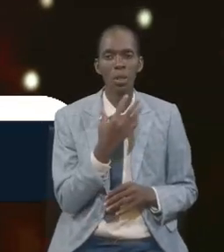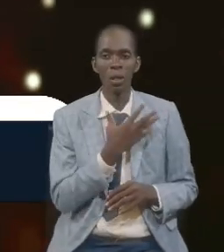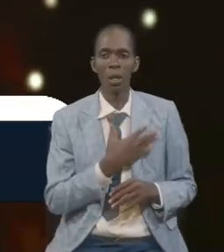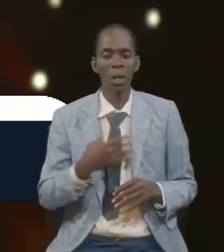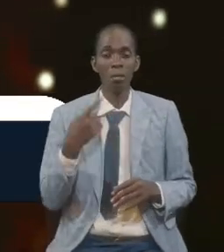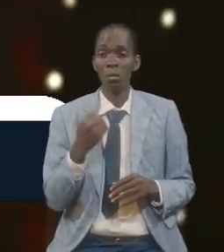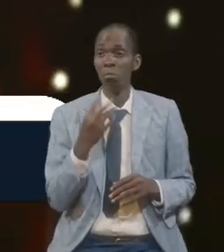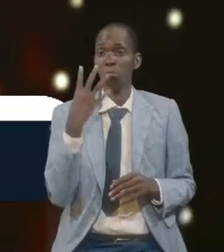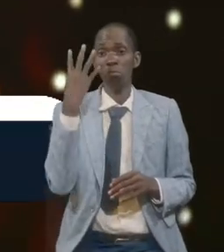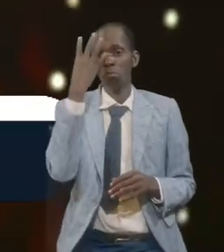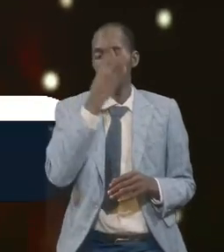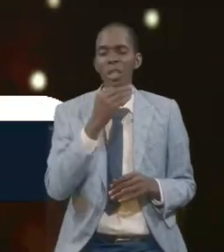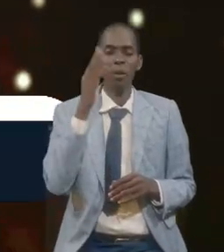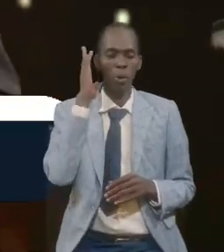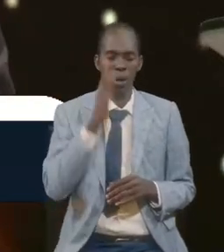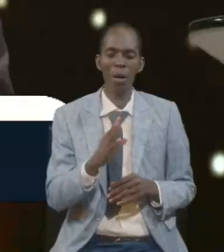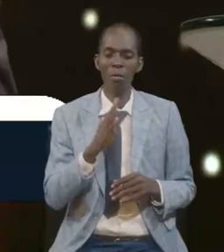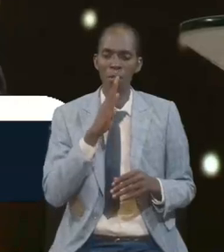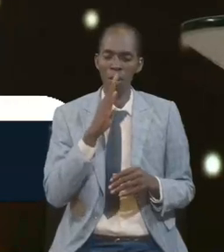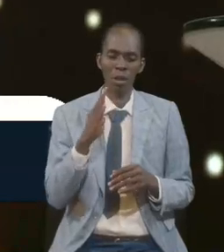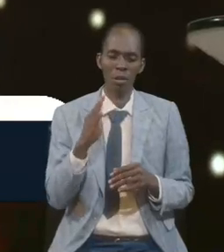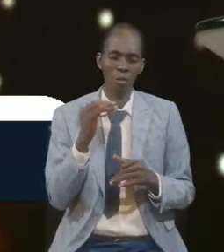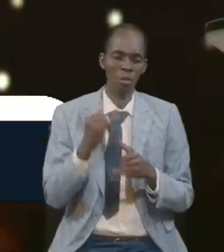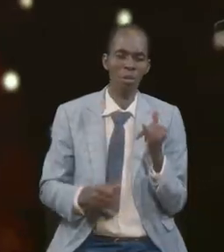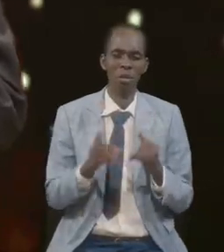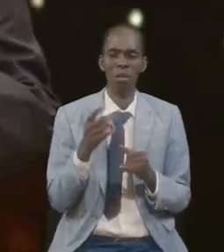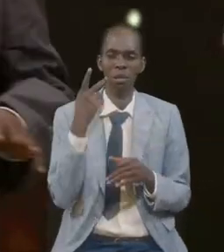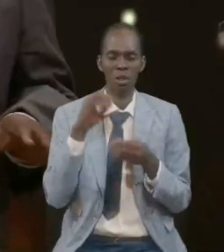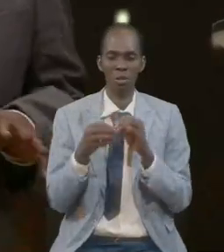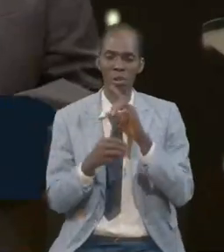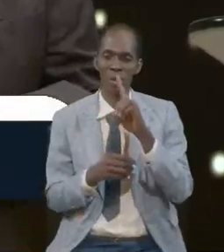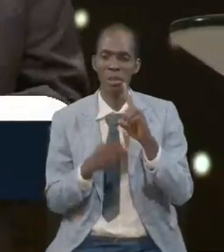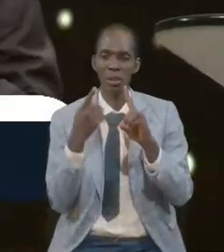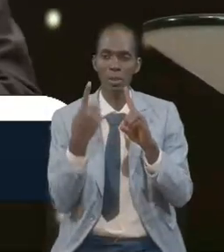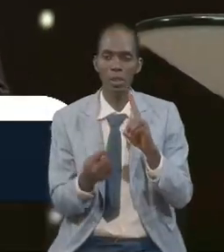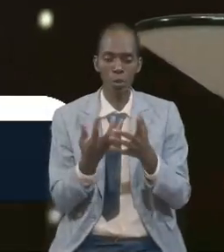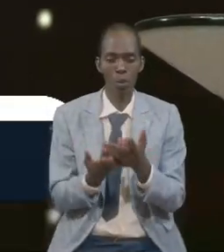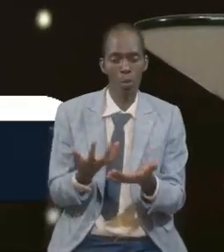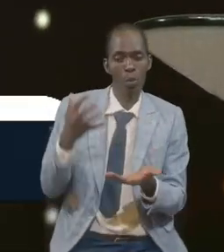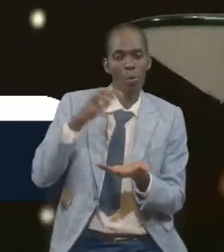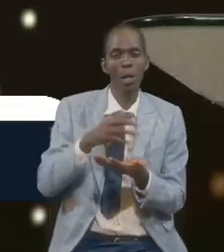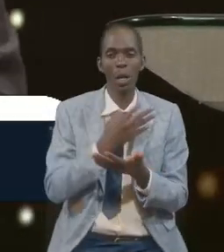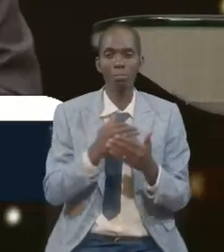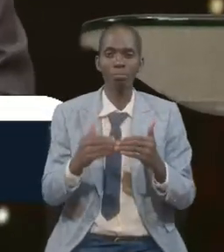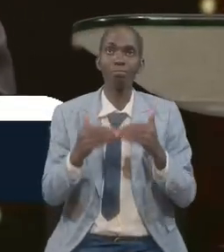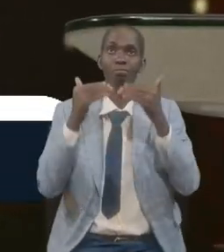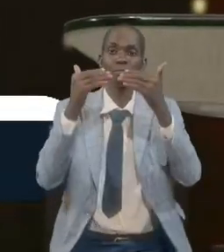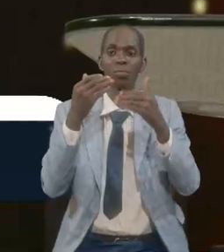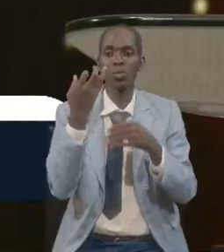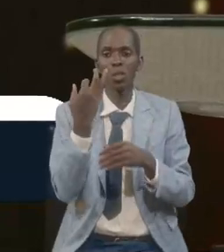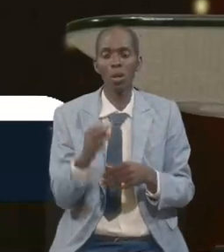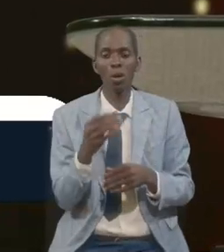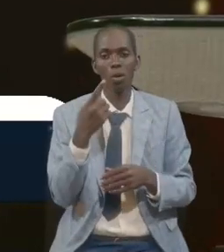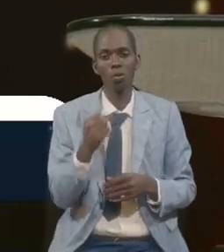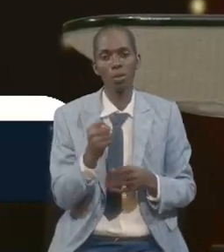la splendeur, tout cela va se passer. On voit, première partie,